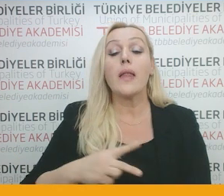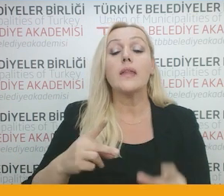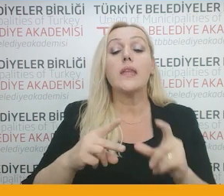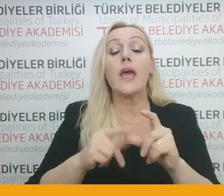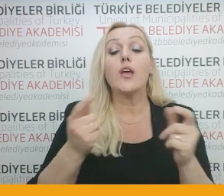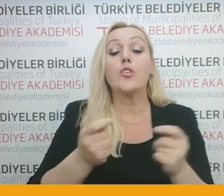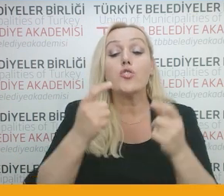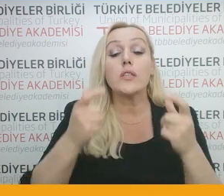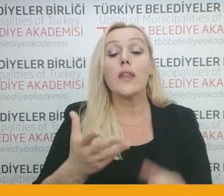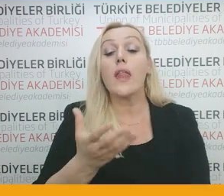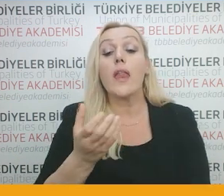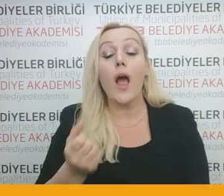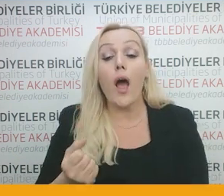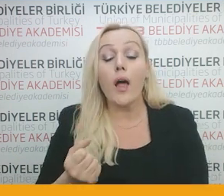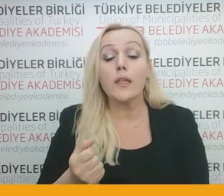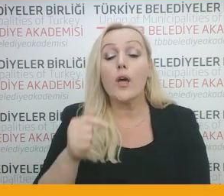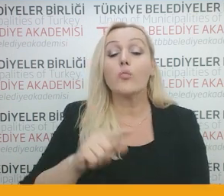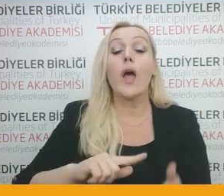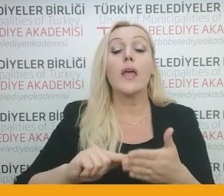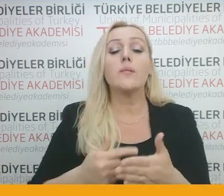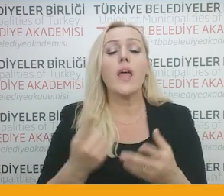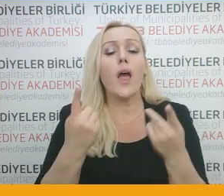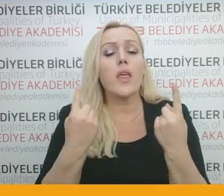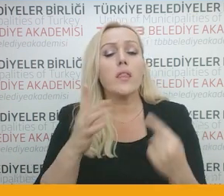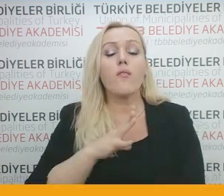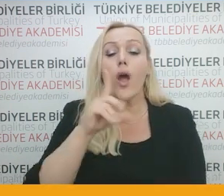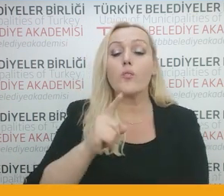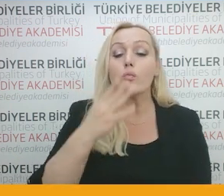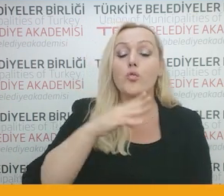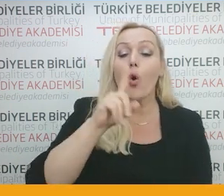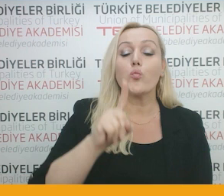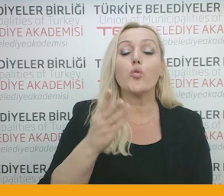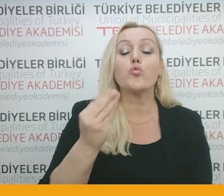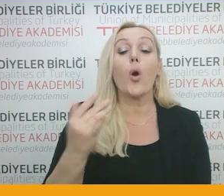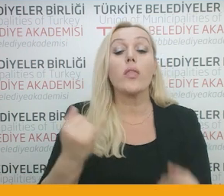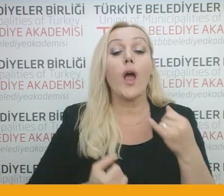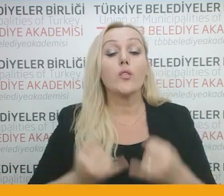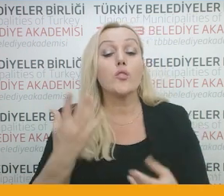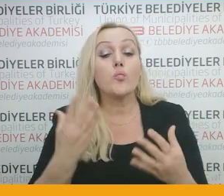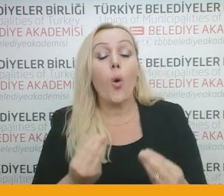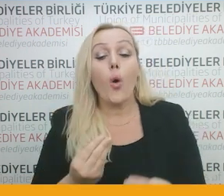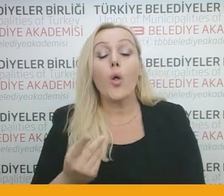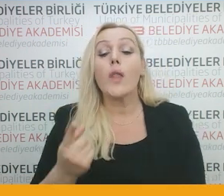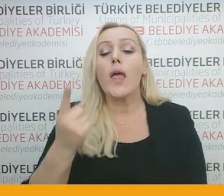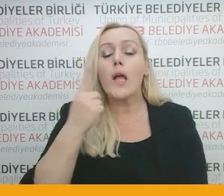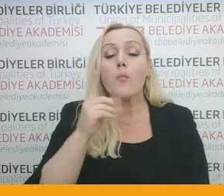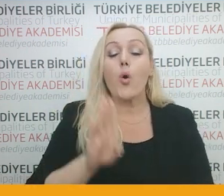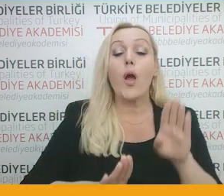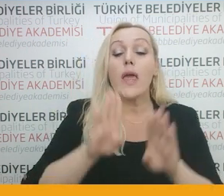almıştık. 696 sayılı KHK ile. Bunların imza etkisi var mı yok mu? Bu çok tartışılmıştı. Kamu İhale